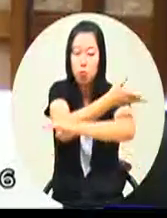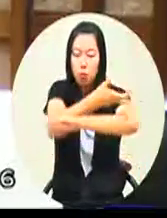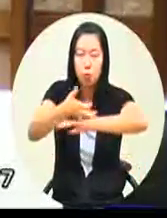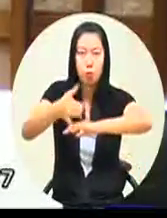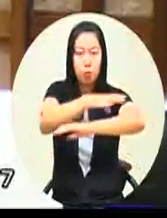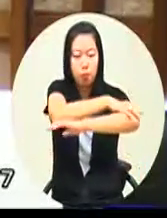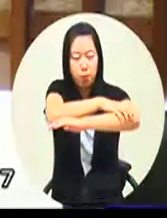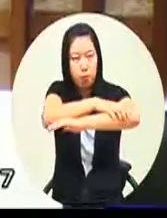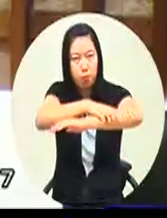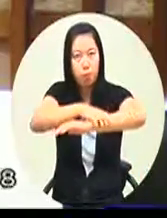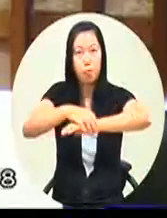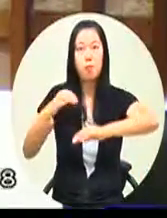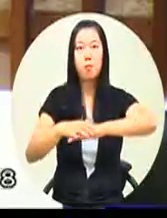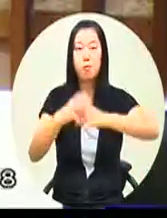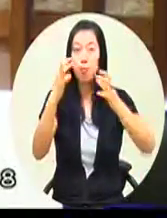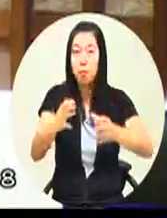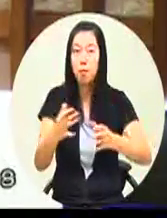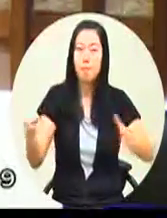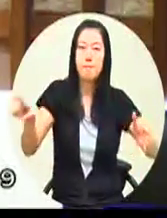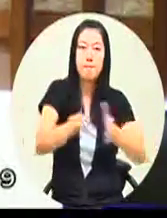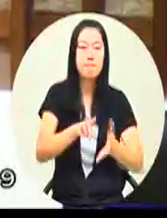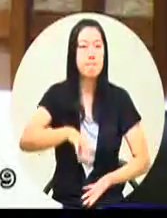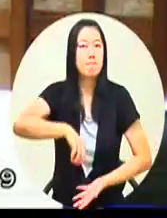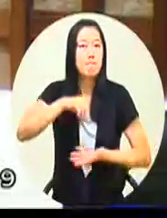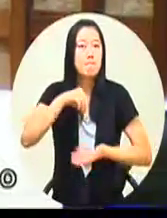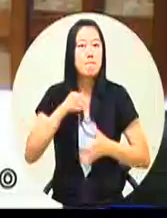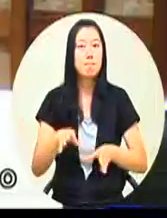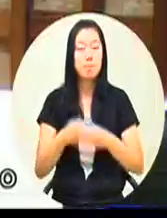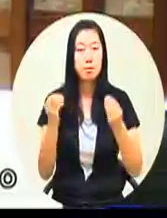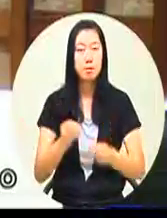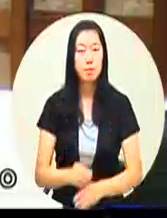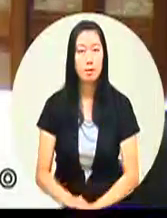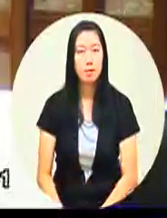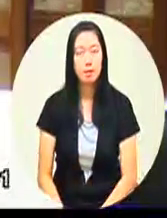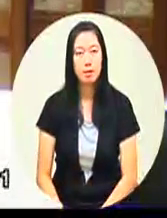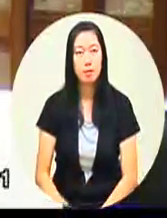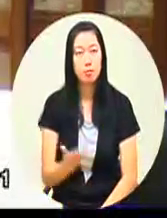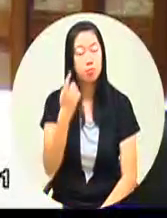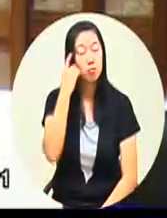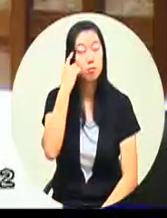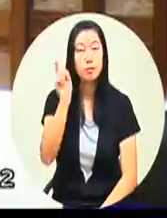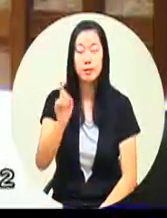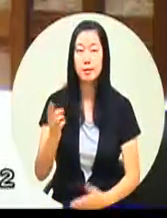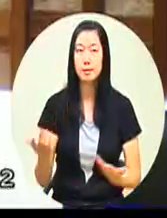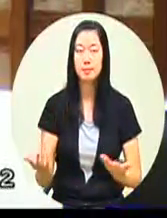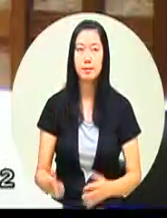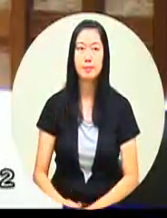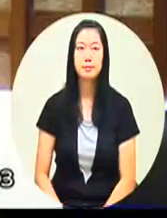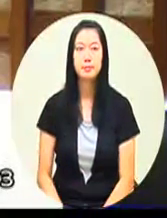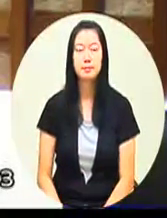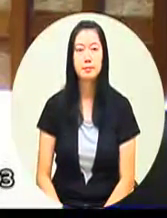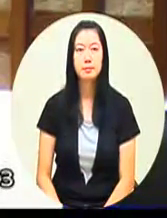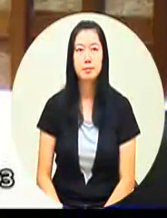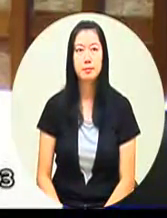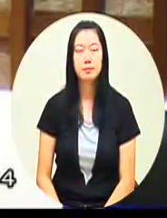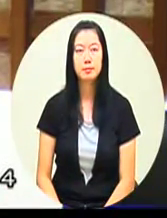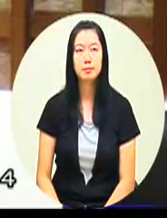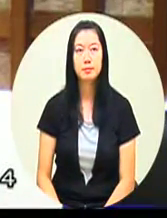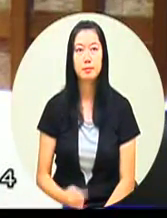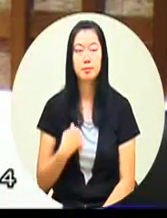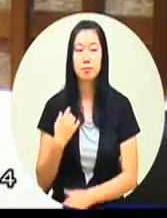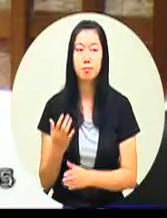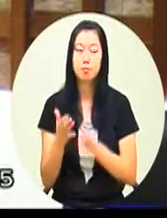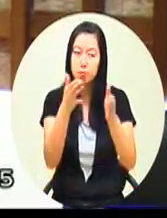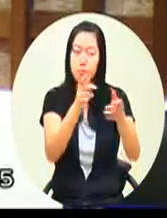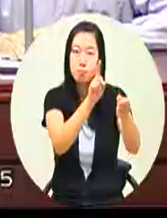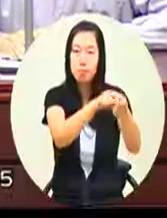能一劳永逸，啊，可能解决残留饮水的问题、水分的问题啦。你的看法是毋是安尼啦？ 阮有那为这个方向吼，